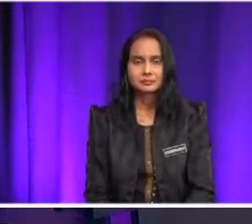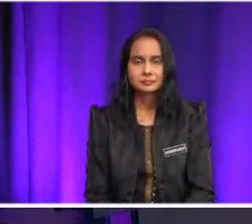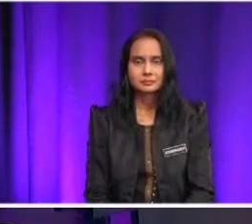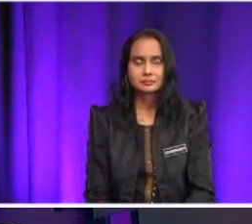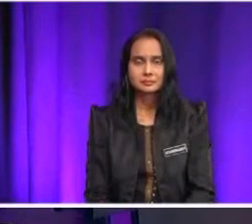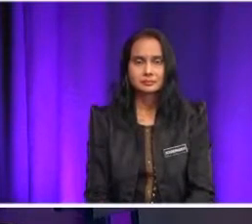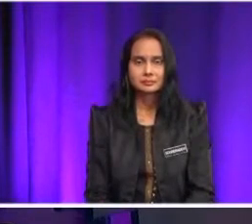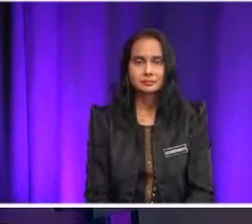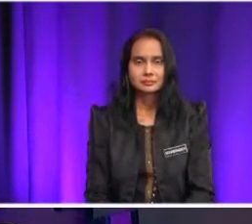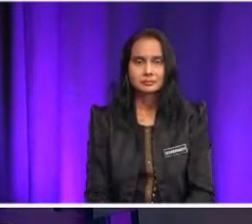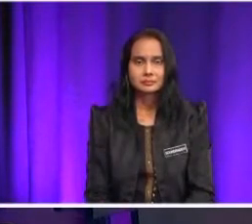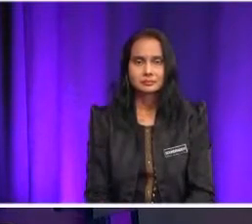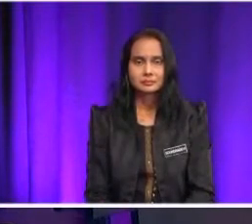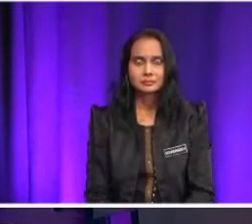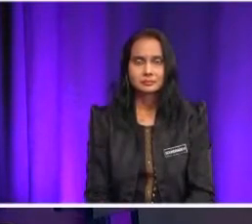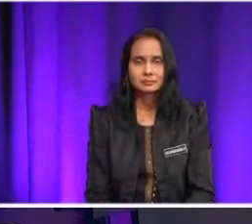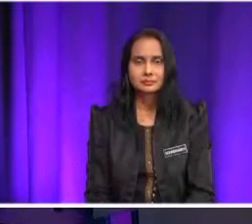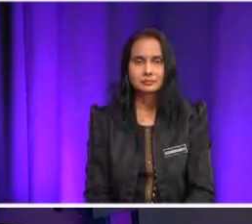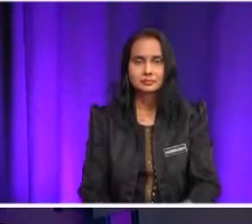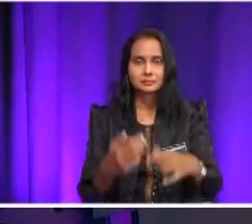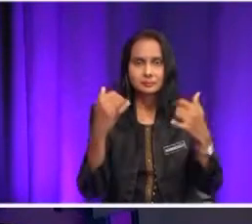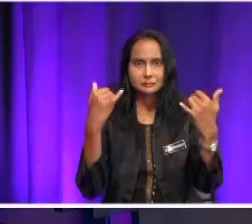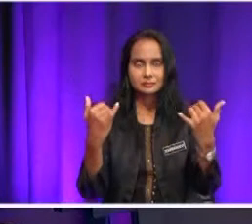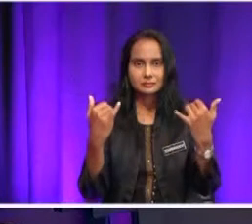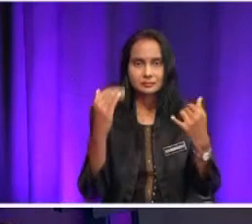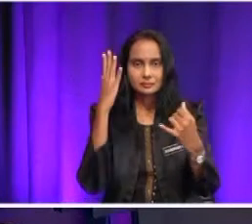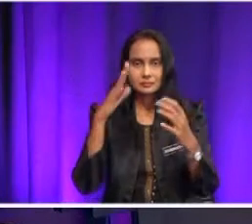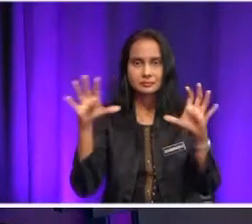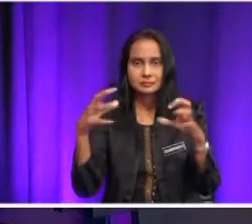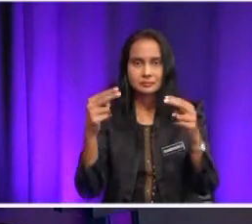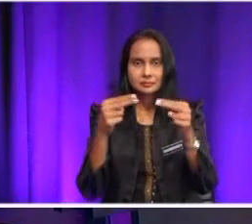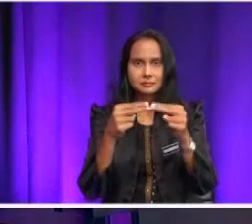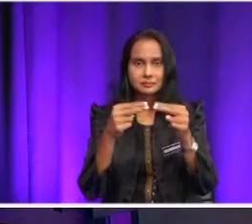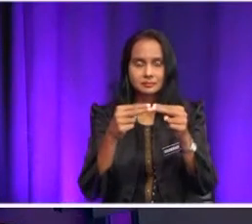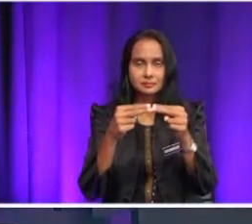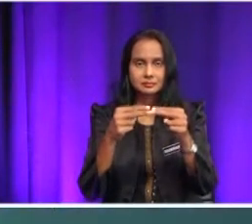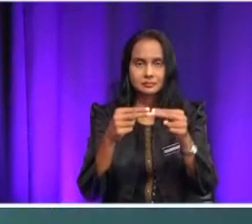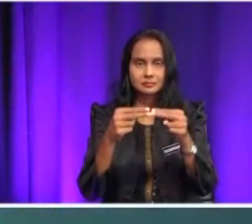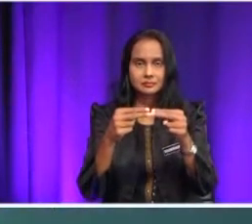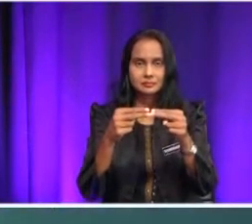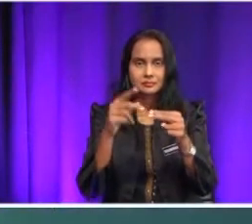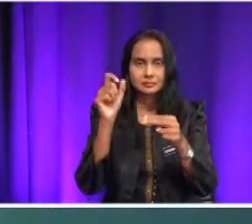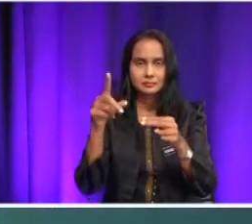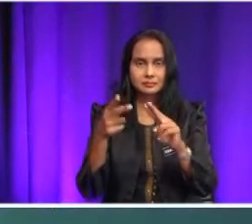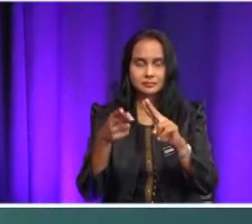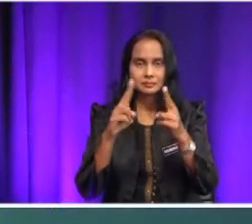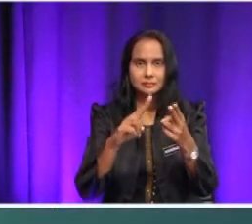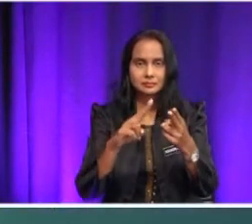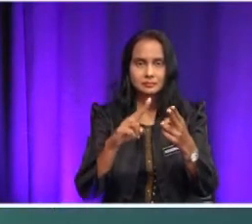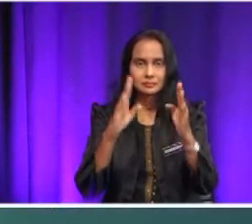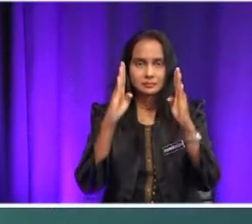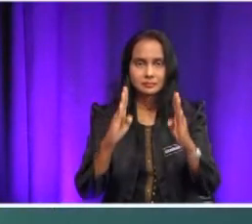Oke jadi sekarang kita akan membuat hubungan antara input berubah yaitu